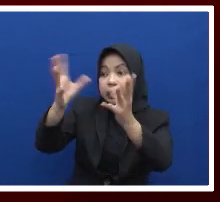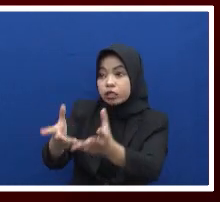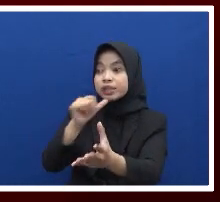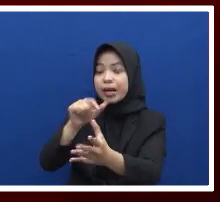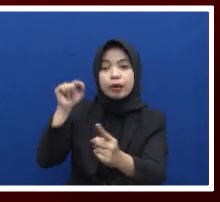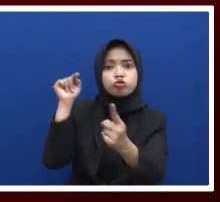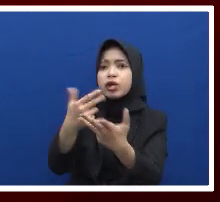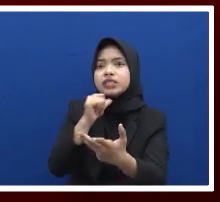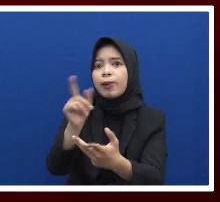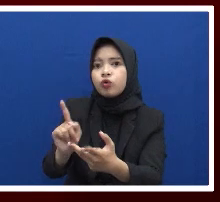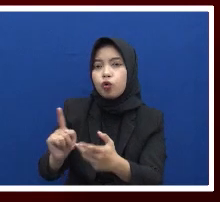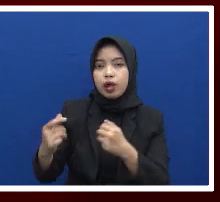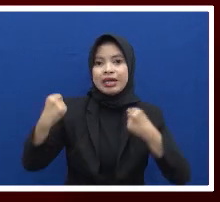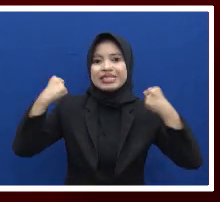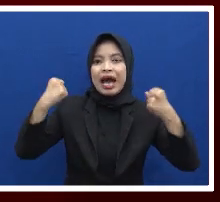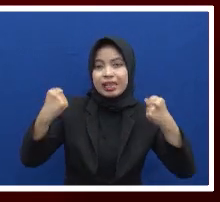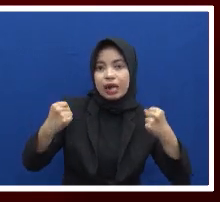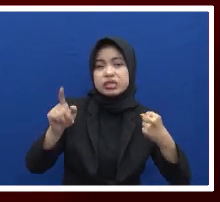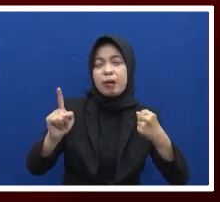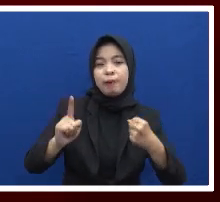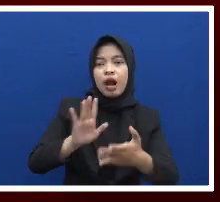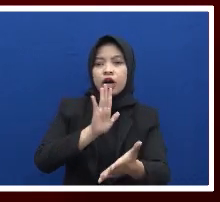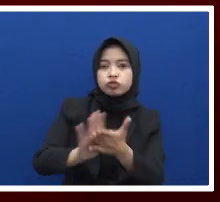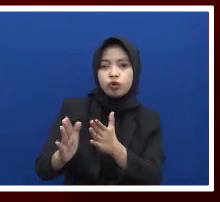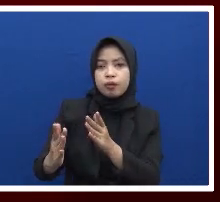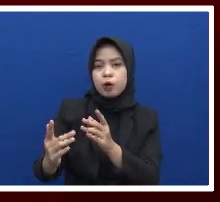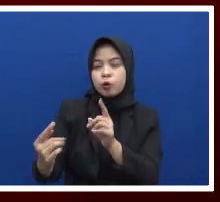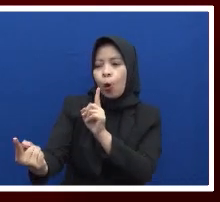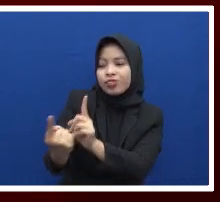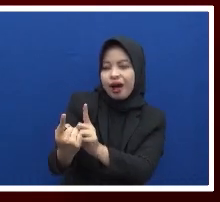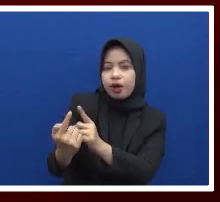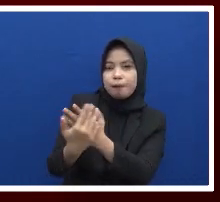memang sangat membutuhkan, dia sehari-hari melakukan perawatan